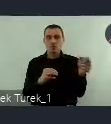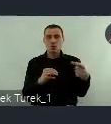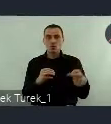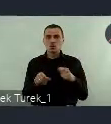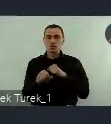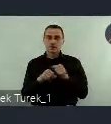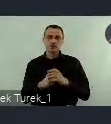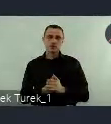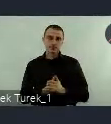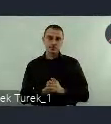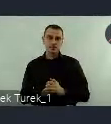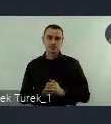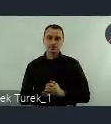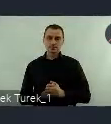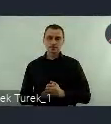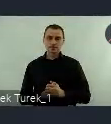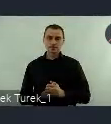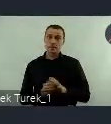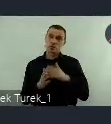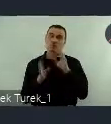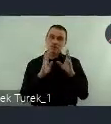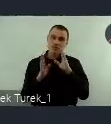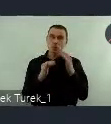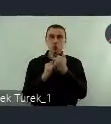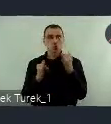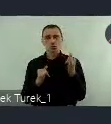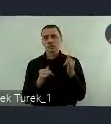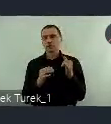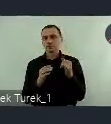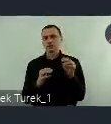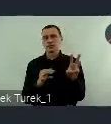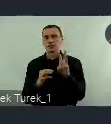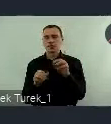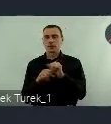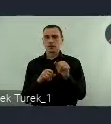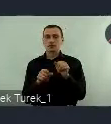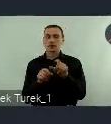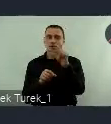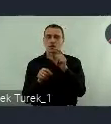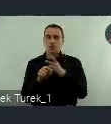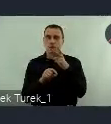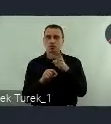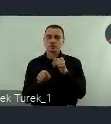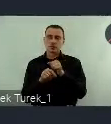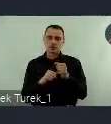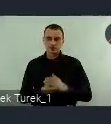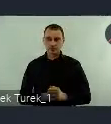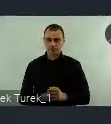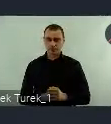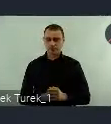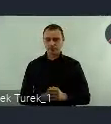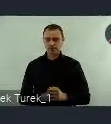tym turnieju na Facebooku na swoich stronach internetowych i tak dalej zadbam żeby też cyfrową było to dostępne Co mogę jeszcze zrobić